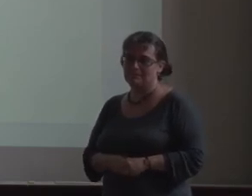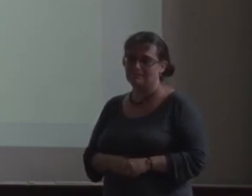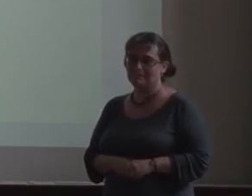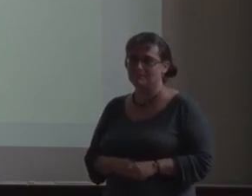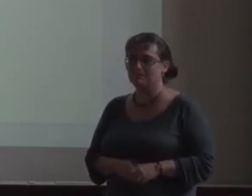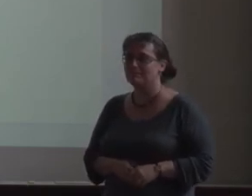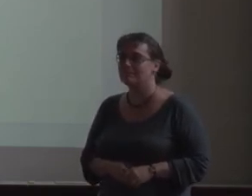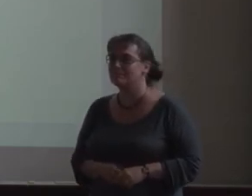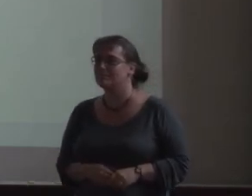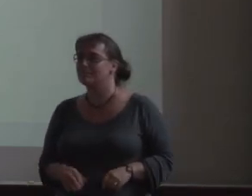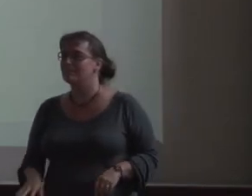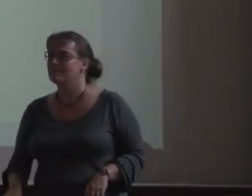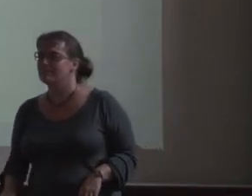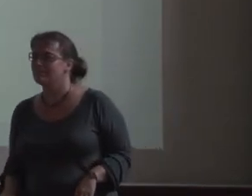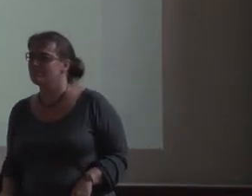questions. Oui.